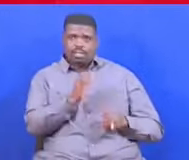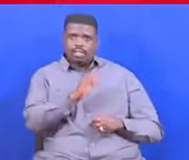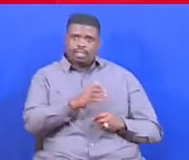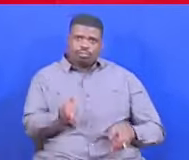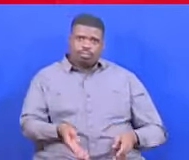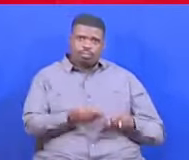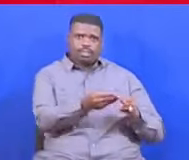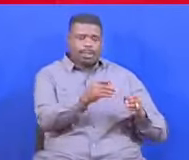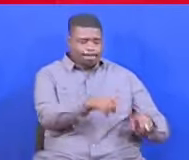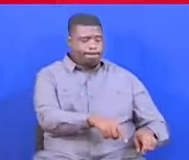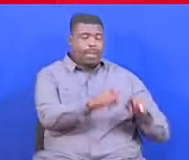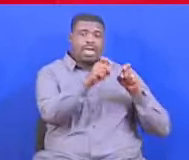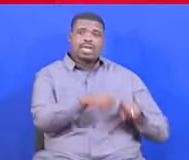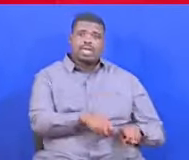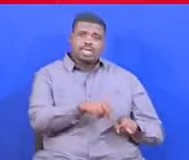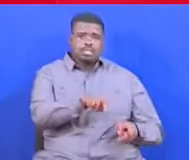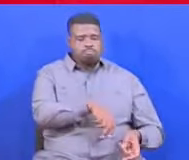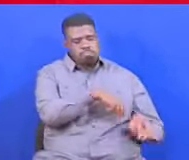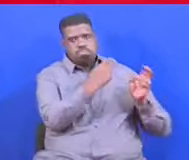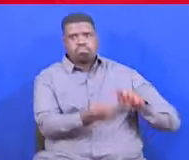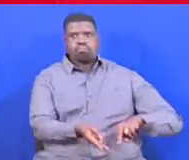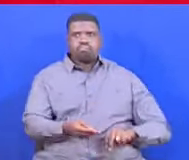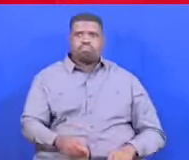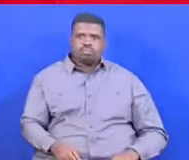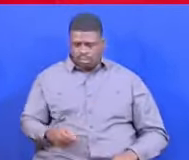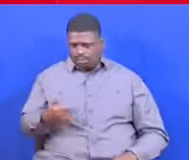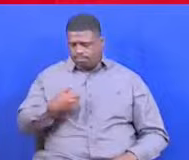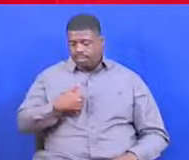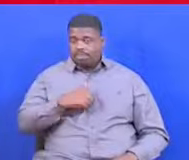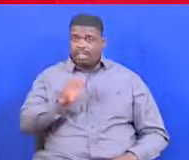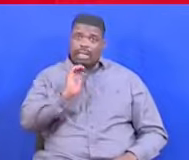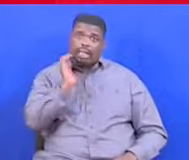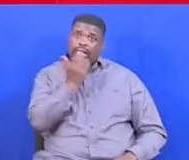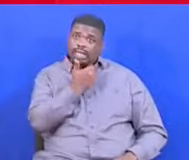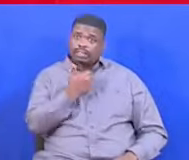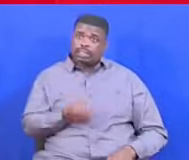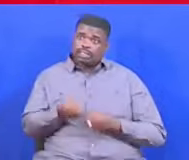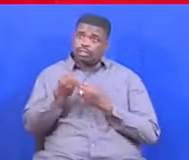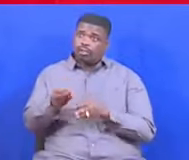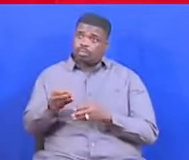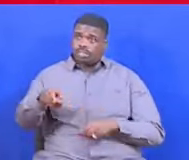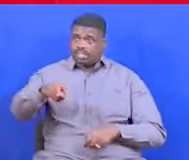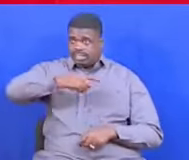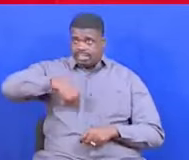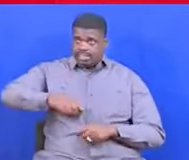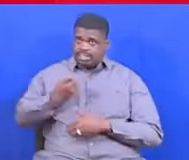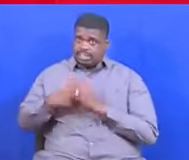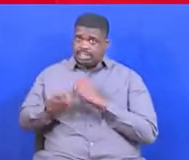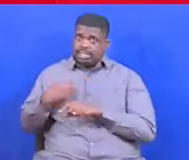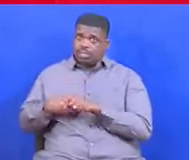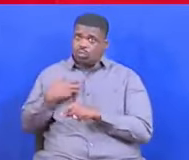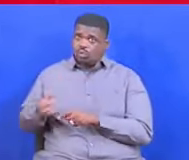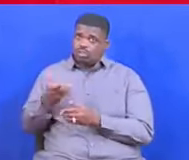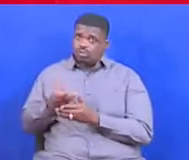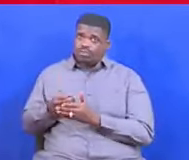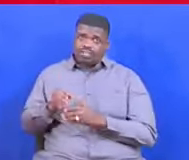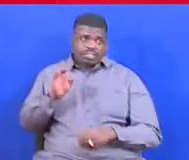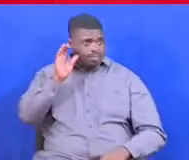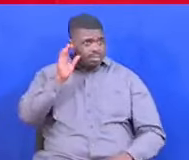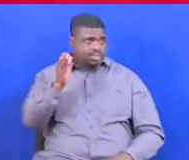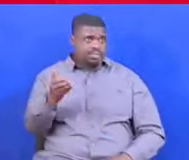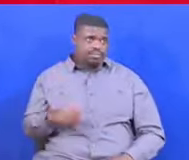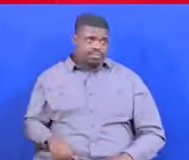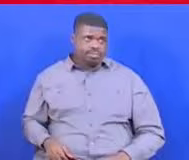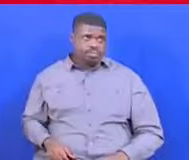tunaipeleka bandari kuanguka. Na mimi natoa tahadhari kwa sisi humu ndani, waziri wa fedha ni msikivu na